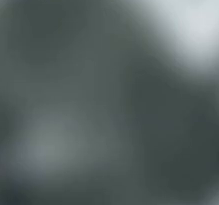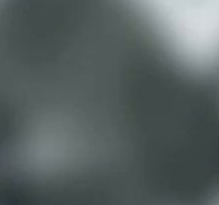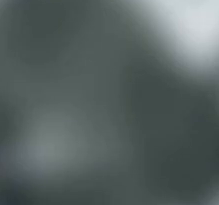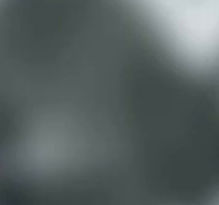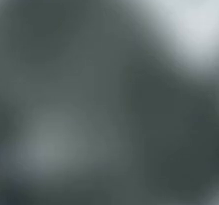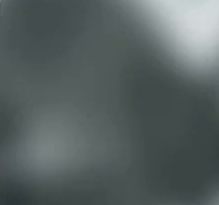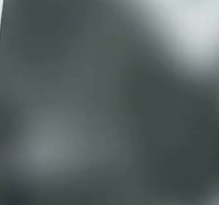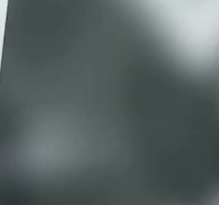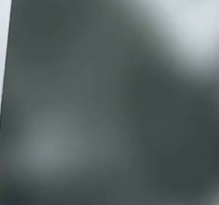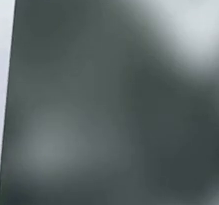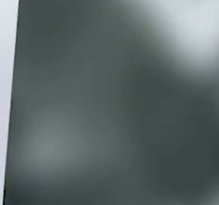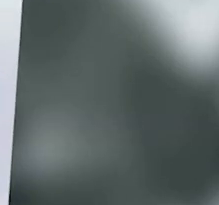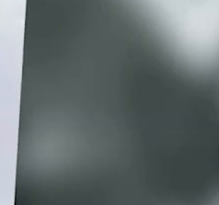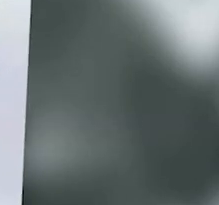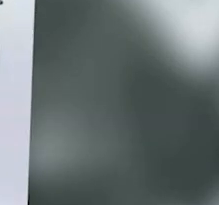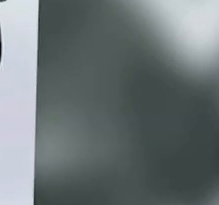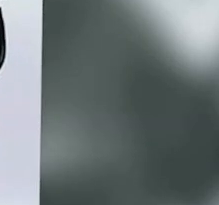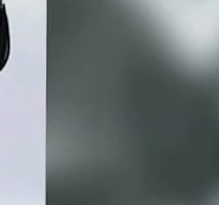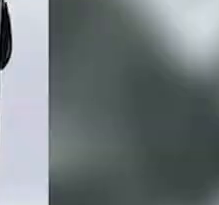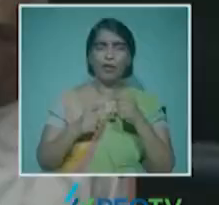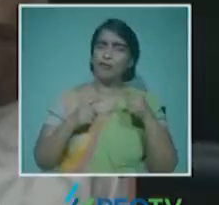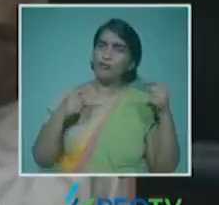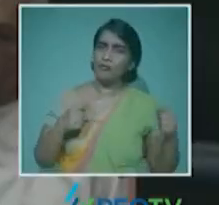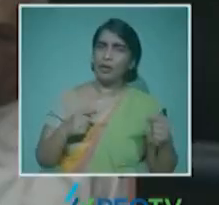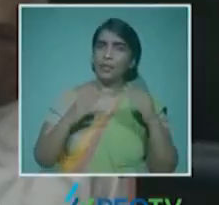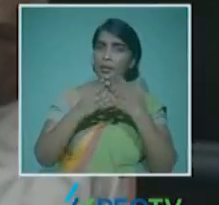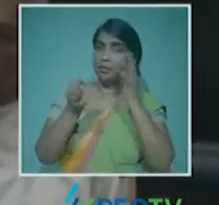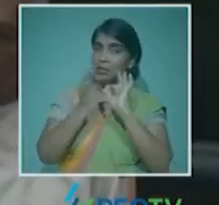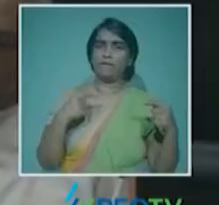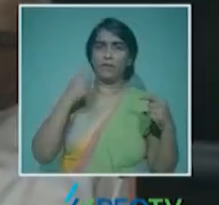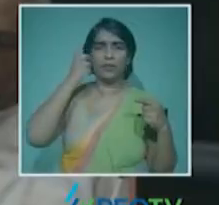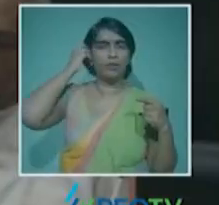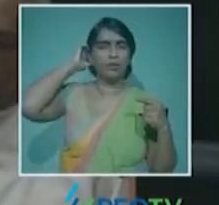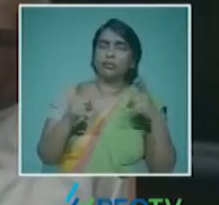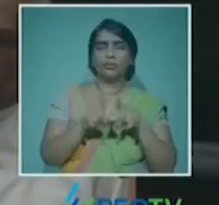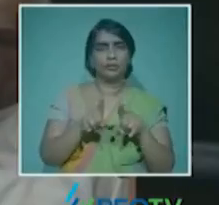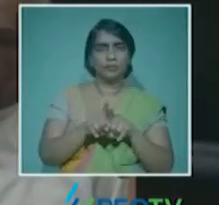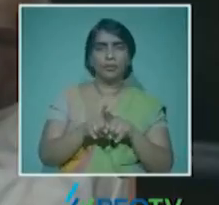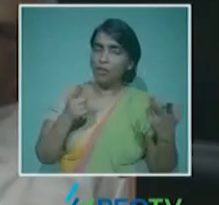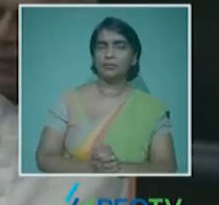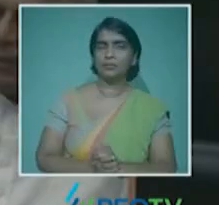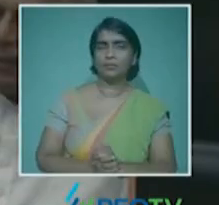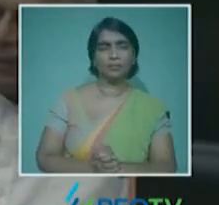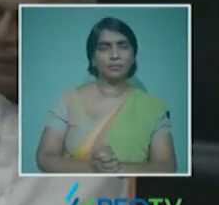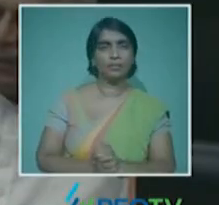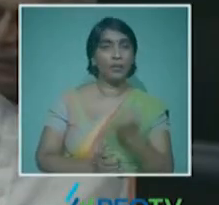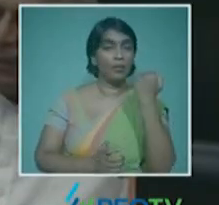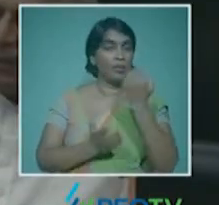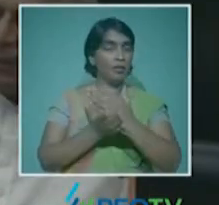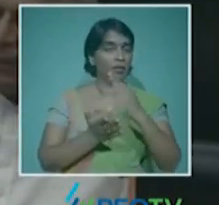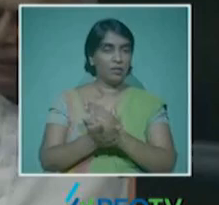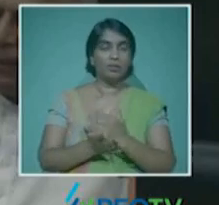ජනාධිපති රනිල් වික්‍රමසිංහ නේද? ජනාධිපති රනිල් පාර්ලිමේන්තුවේදී ඇහුවේ බලය බෙදීමට එකඟද කියලයි නේද? බලය බෙදීමට